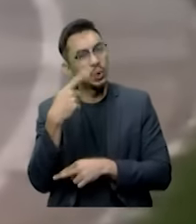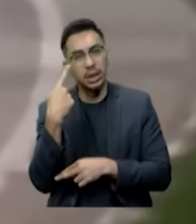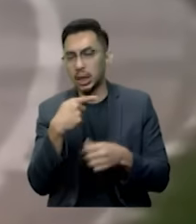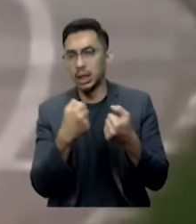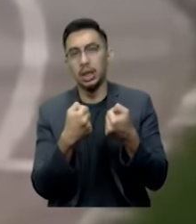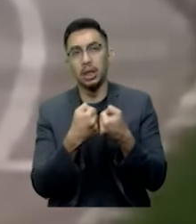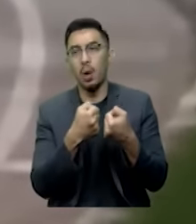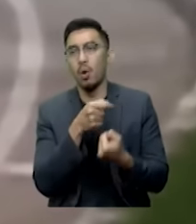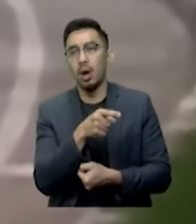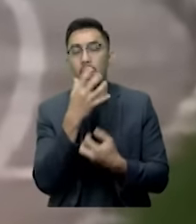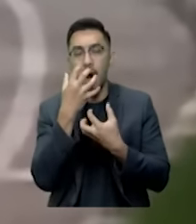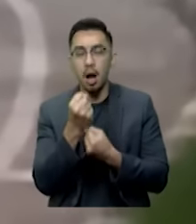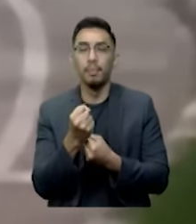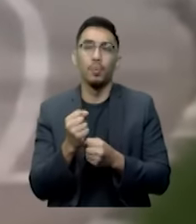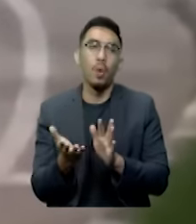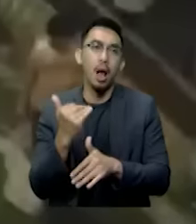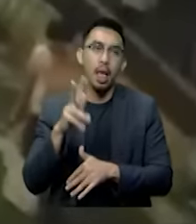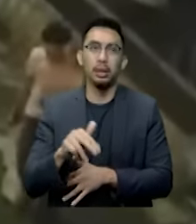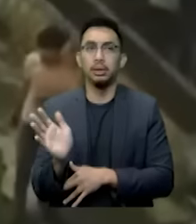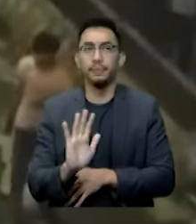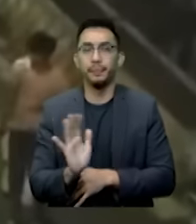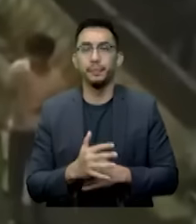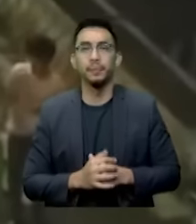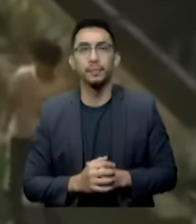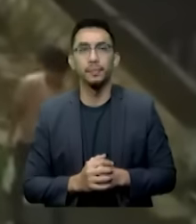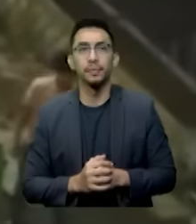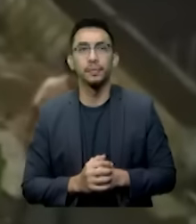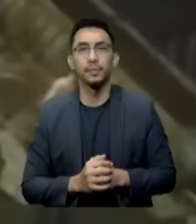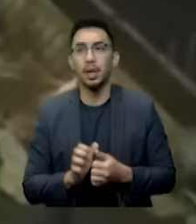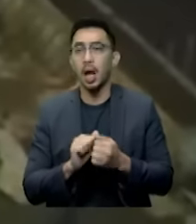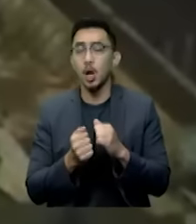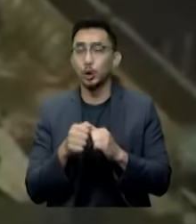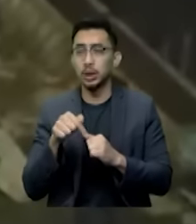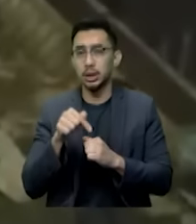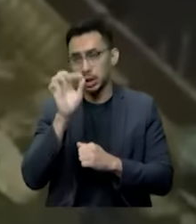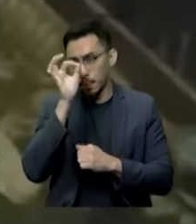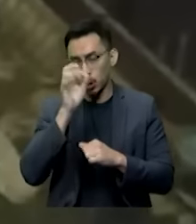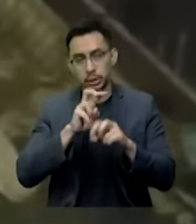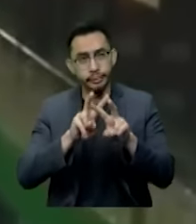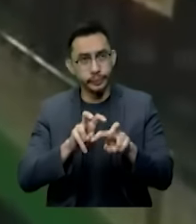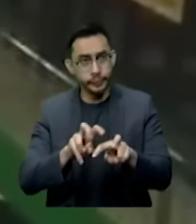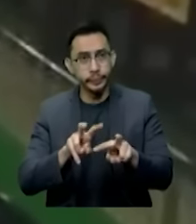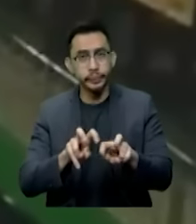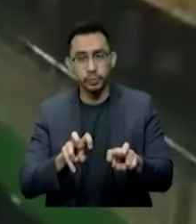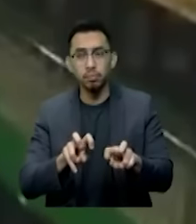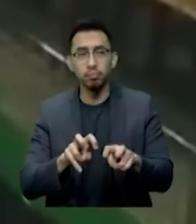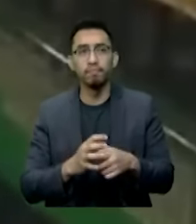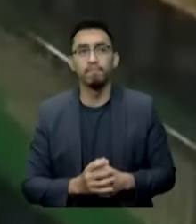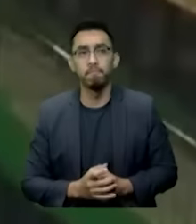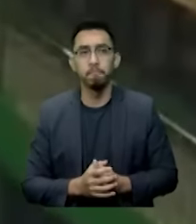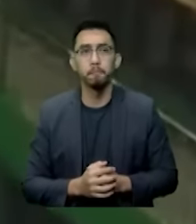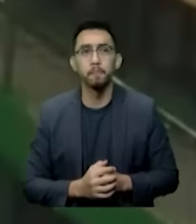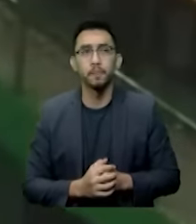kembali pecah. Kasus tawuran antar warga ini dalam penyelidikan pihak kepolisian sektor Jatinegara. Dari Jakarta, Miftahul